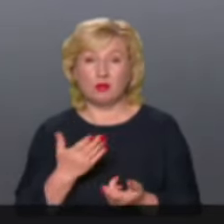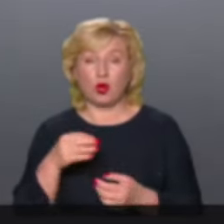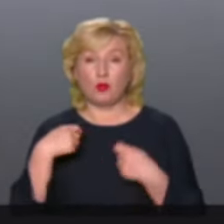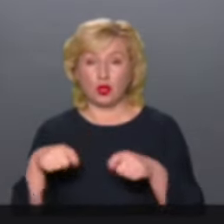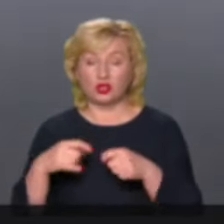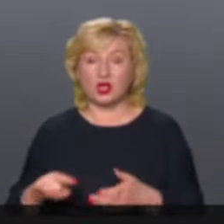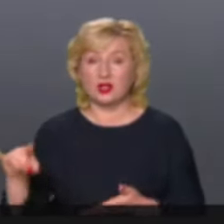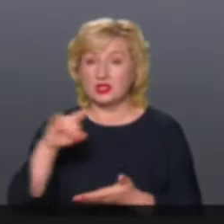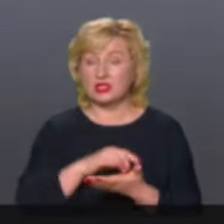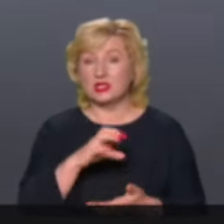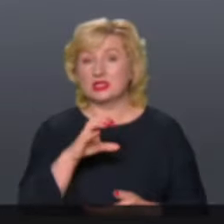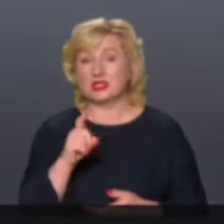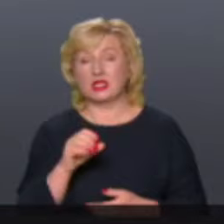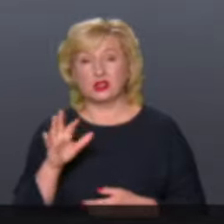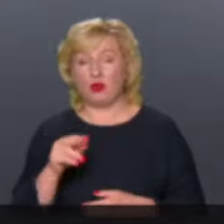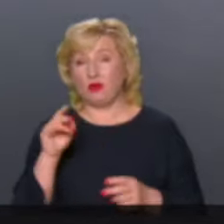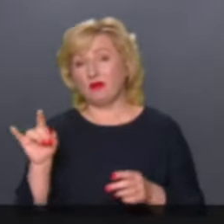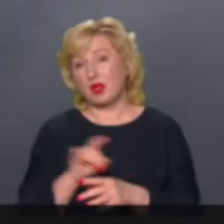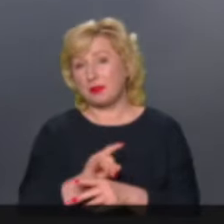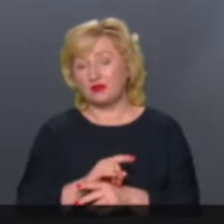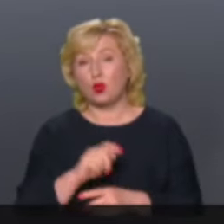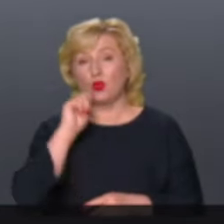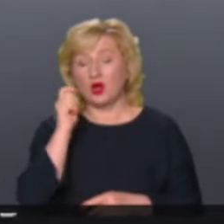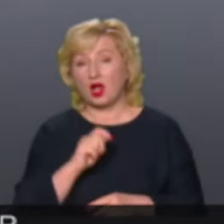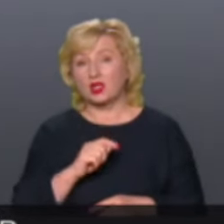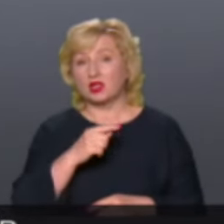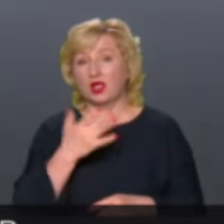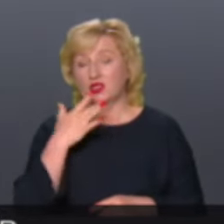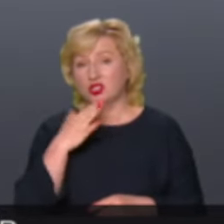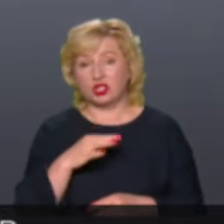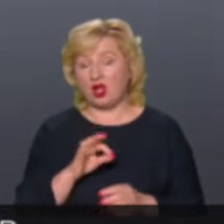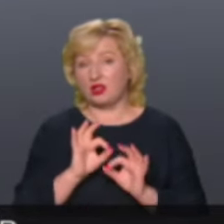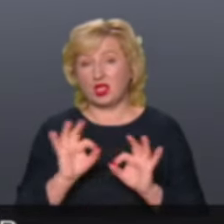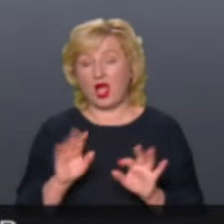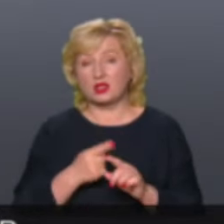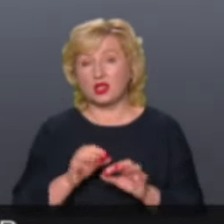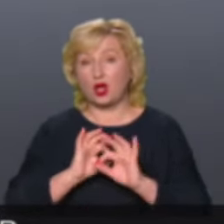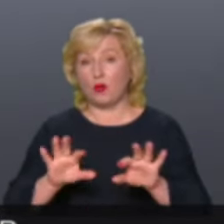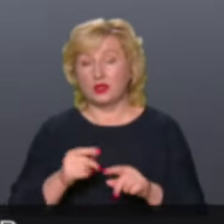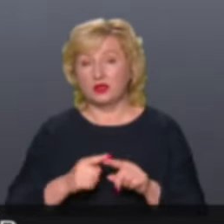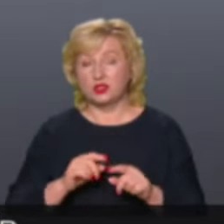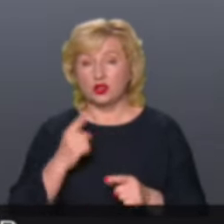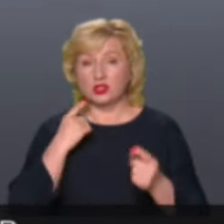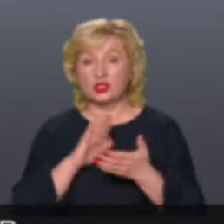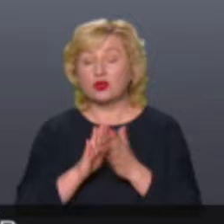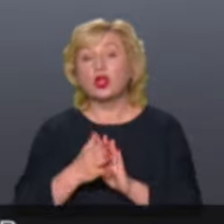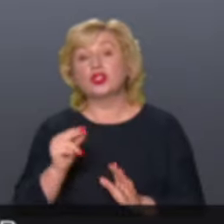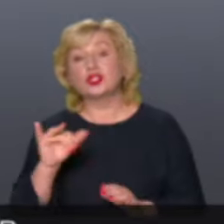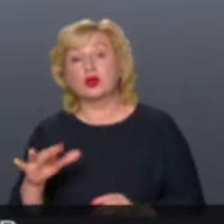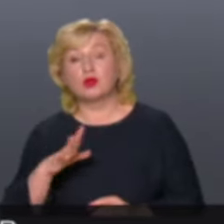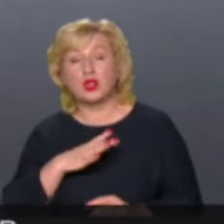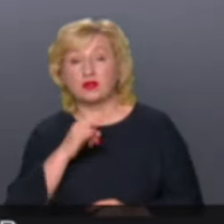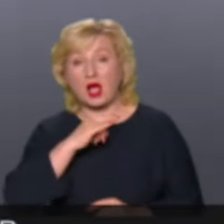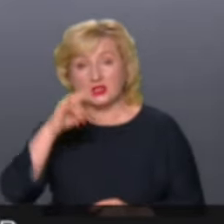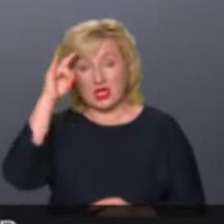для ЗСУ неправдиві. Україна та США цю інформацію взагалі ніяк не коментували. Але от чи були в Казахстану якісь